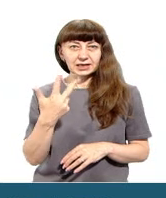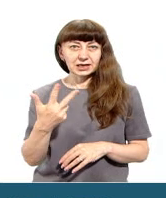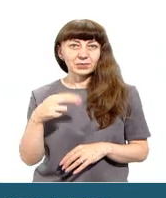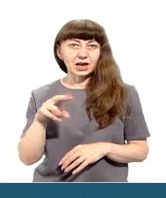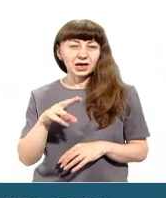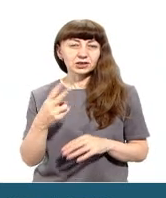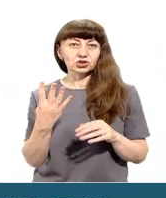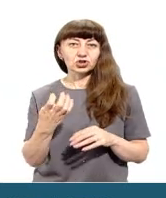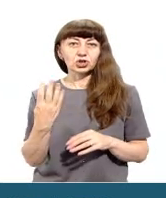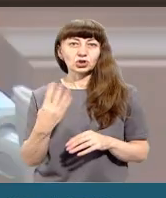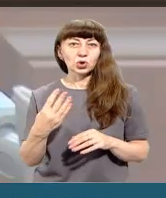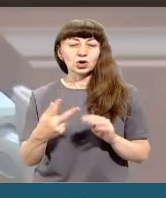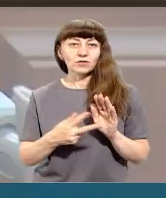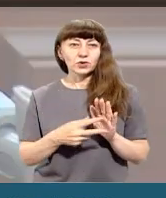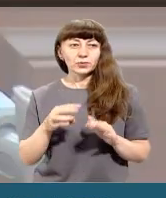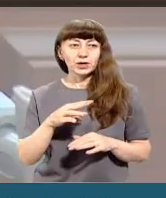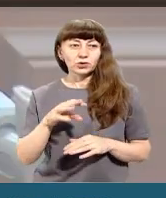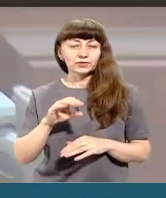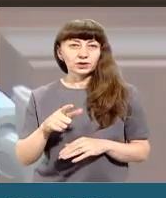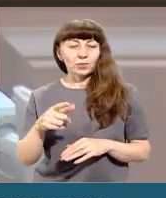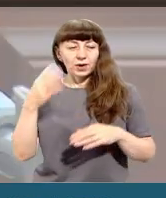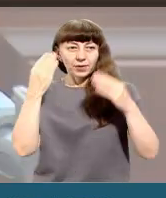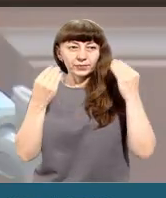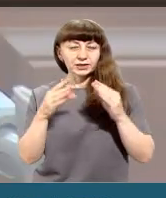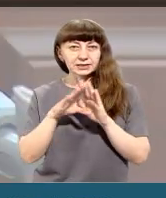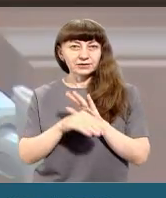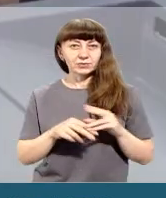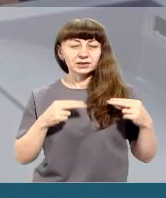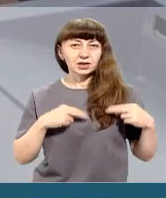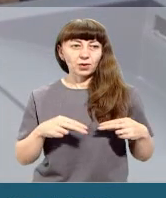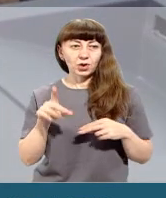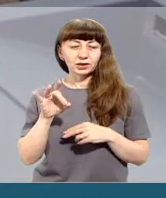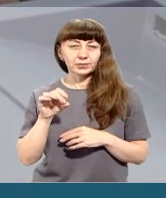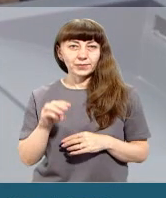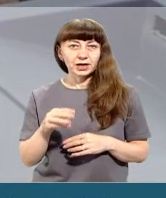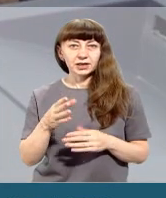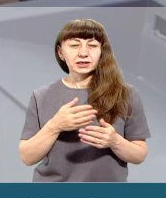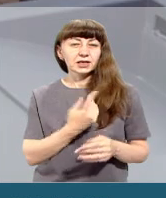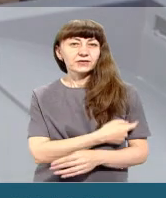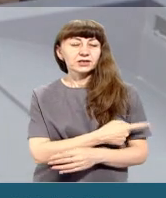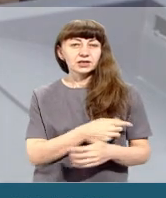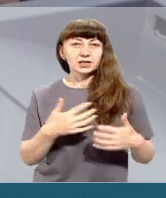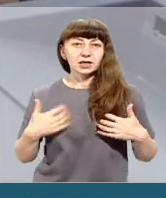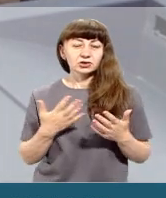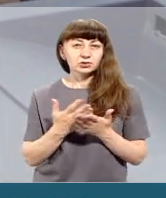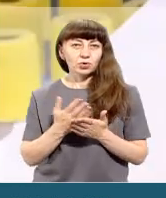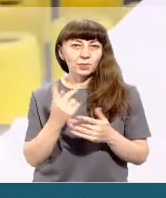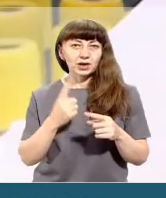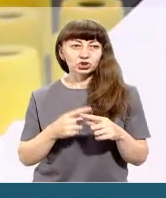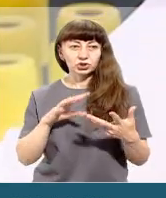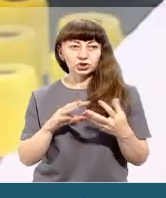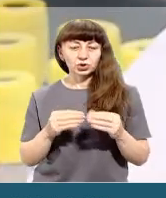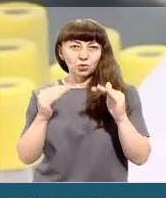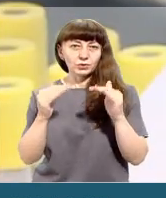3 миллиарда 448 миллиона тенге. По мнению главы региона, совместная работа акиматов и ветеринарных служб позволит сохранить положительную